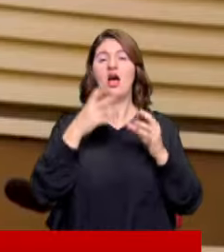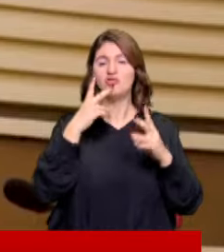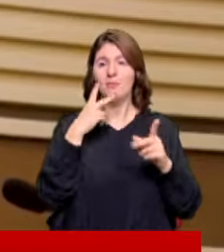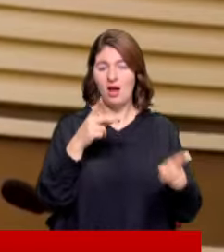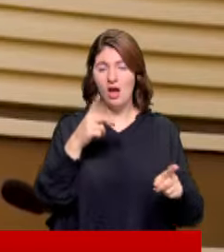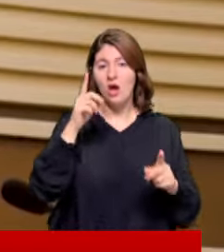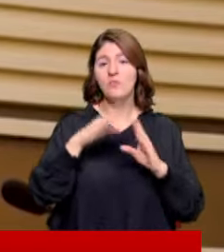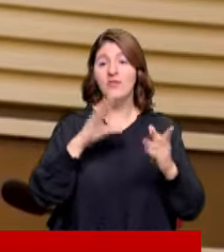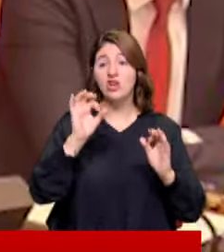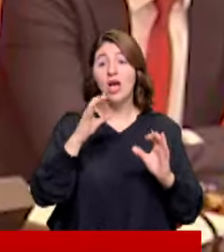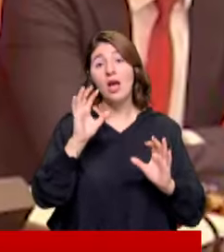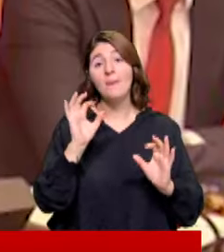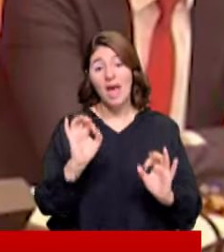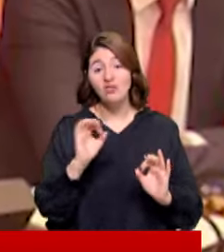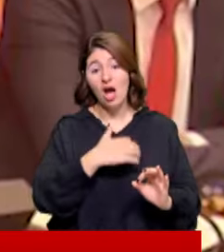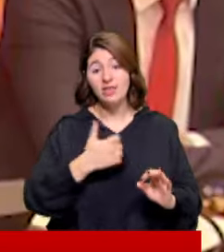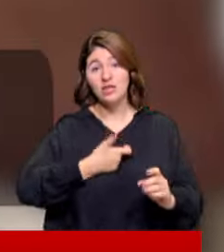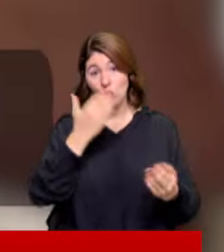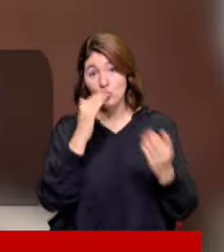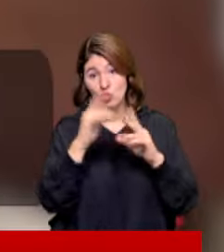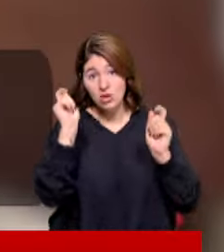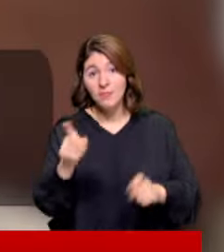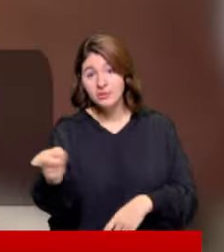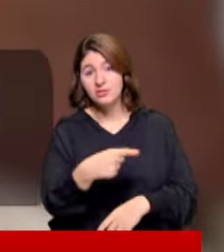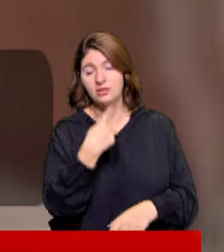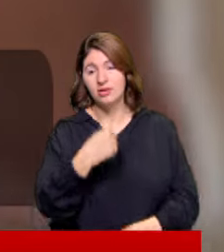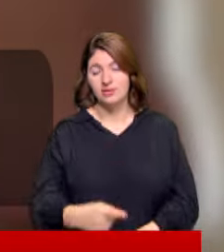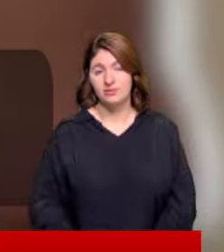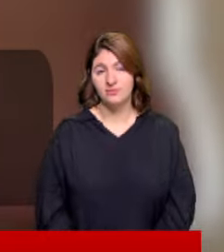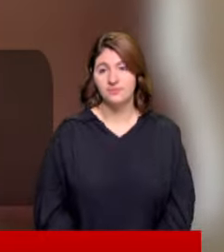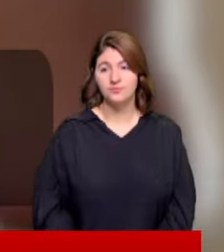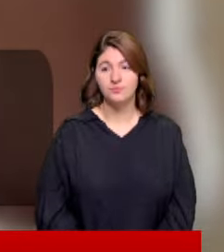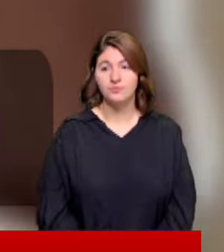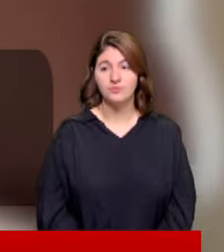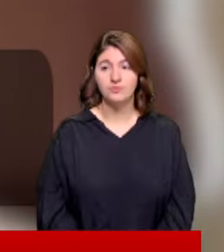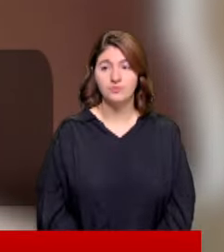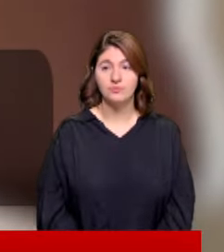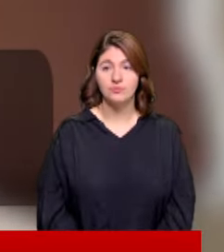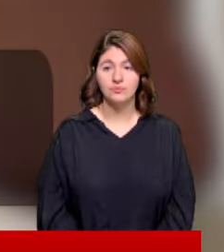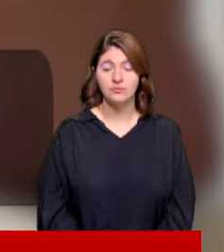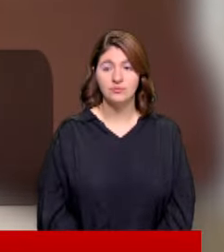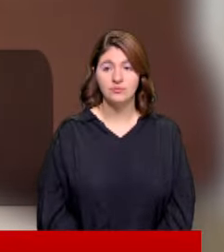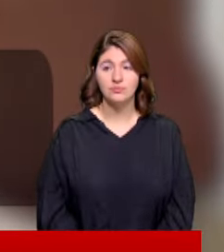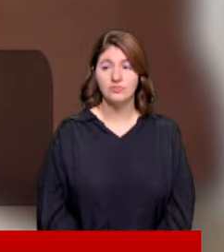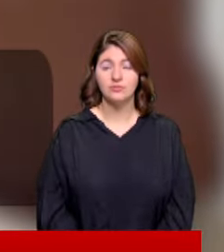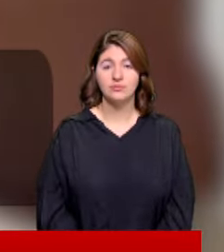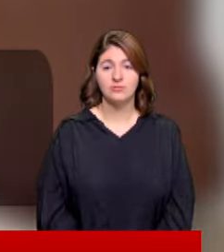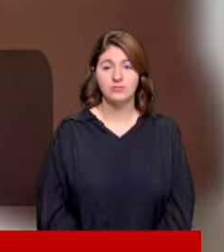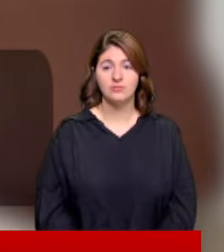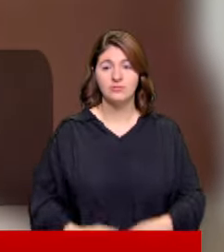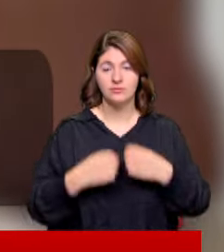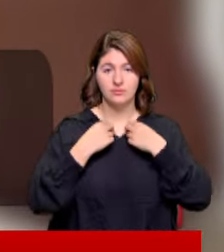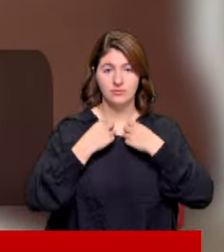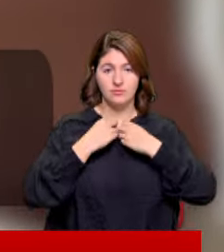Muhalefet önce mevcut anayasaya uyum çağrısı yaptı. Anayasa değişecekse milletimizin başına bela olan Cumhurbaşkanlığı